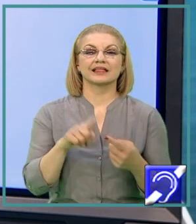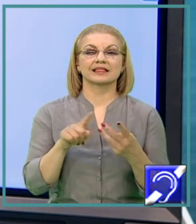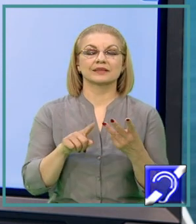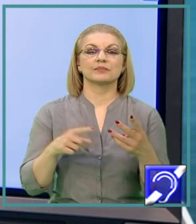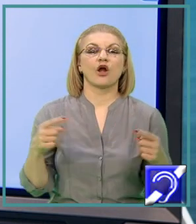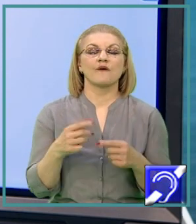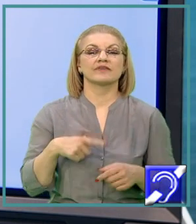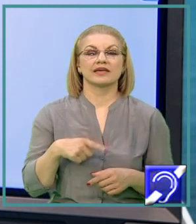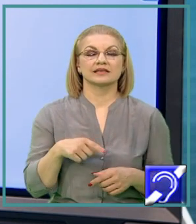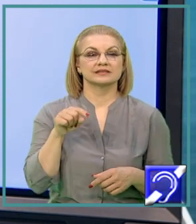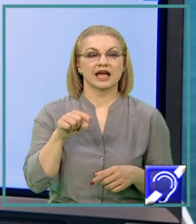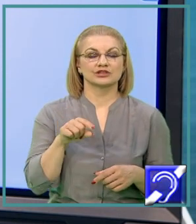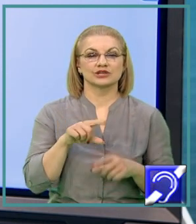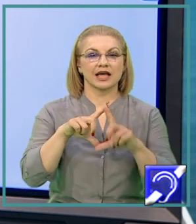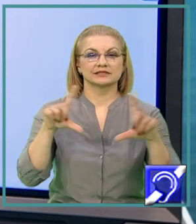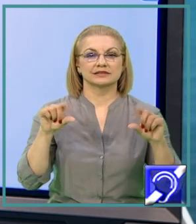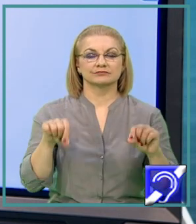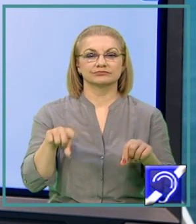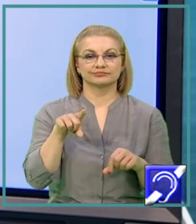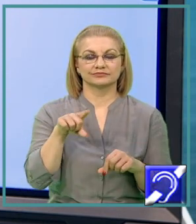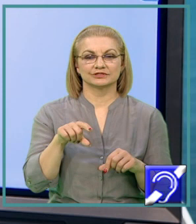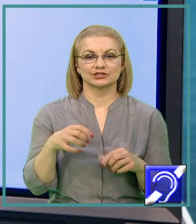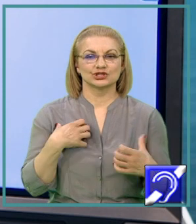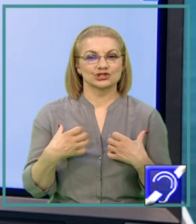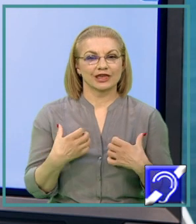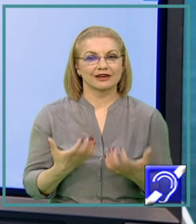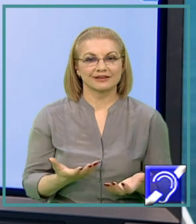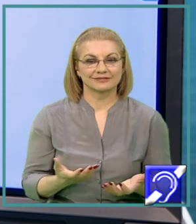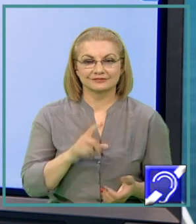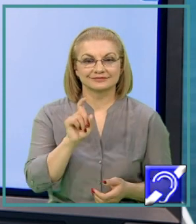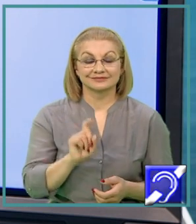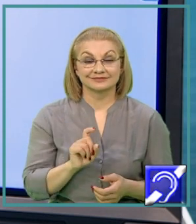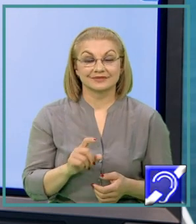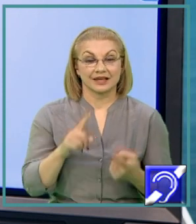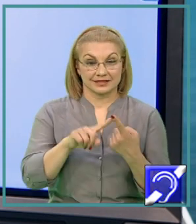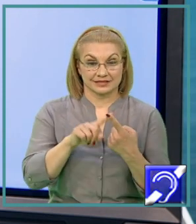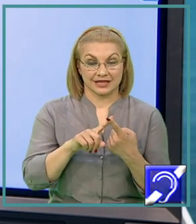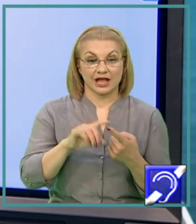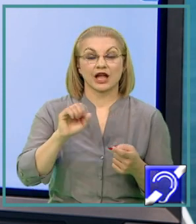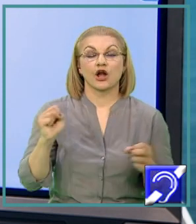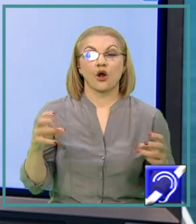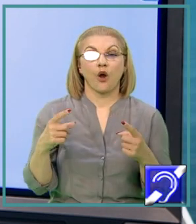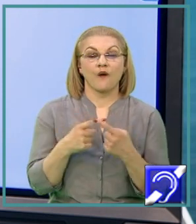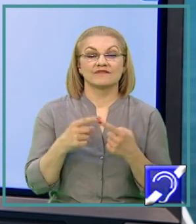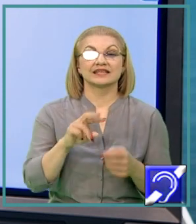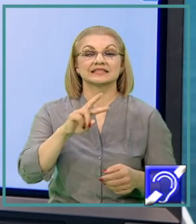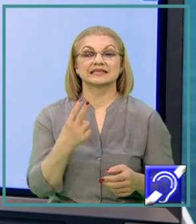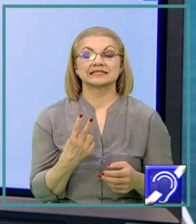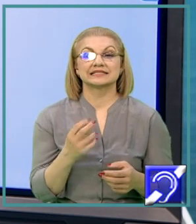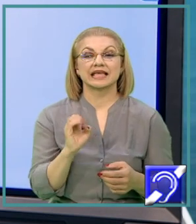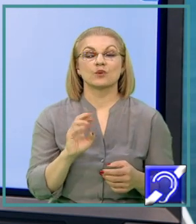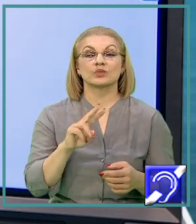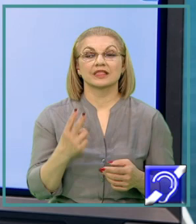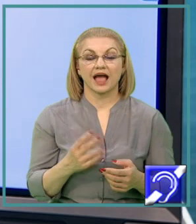conflict există în această scenă? Există un conflict secundar, pe care noi îl identificăm